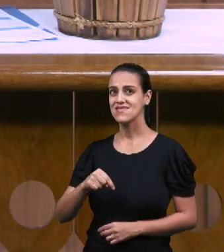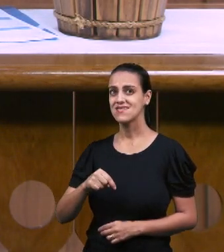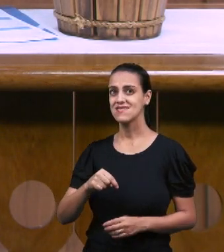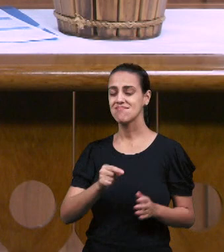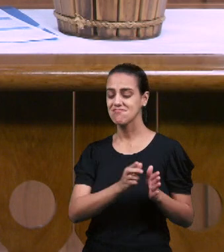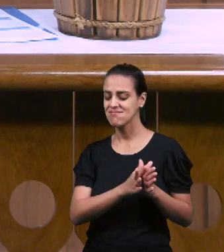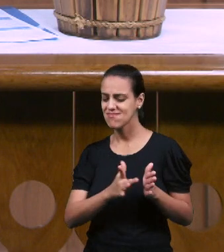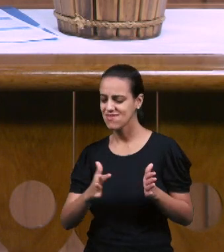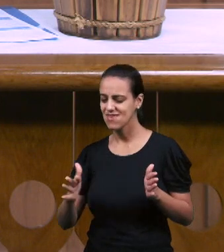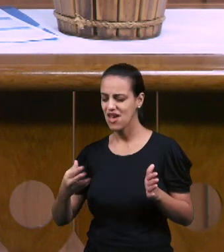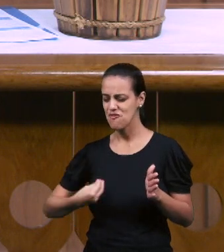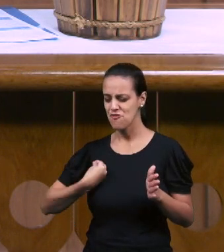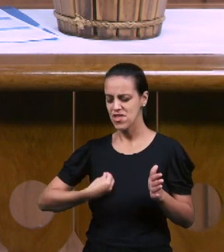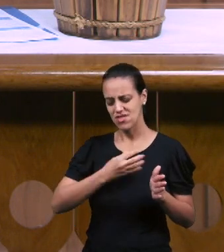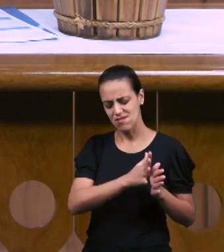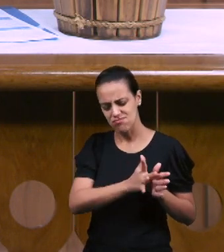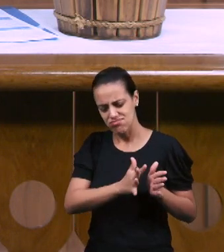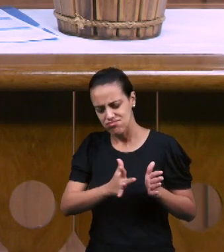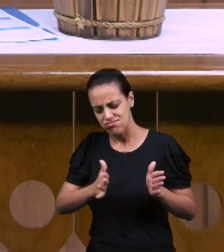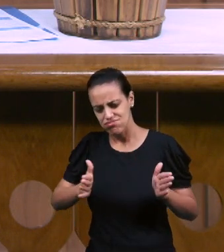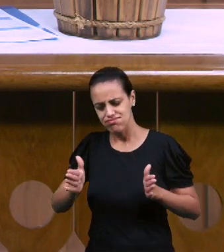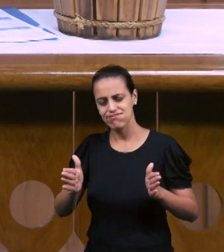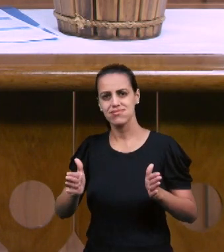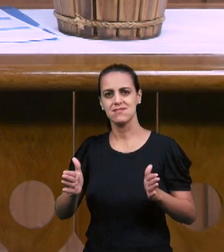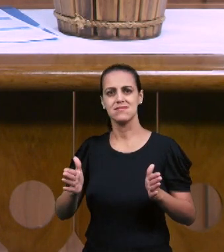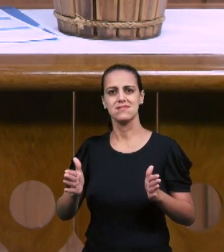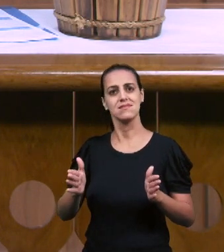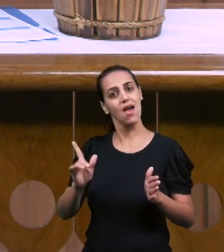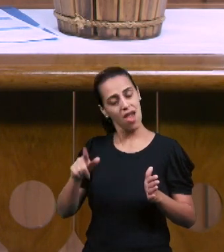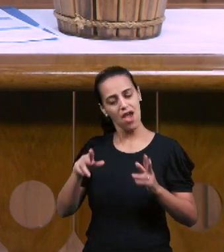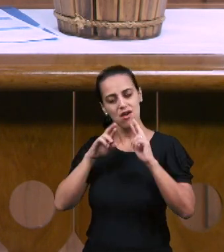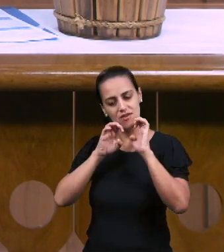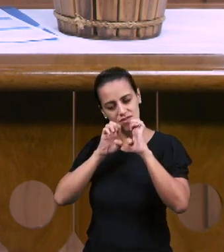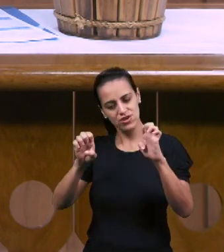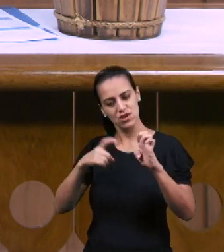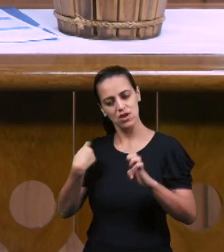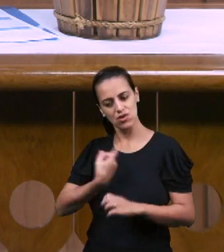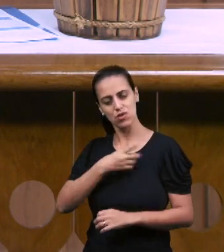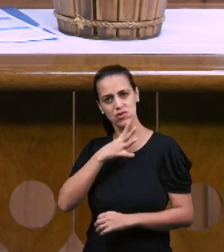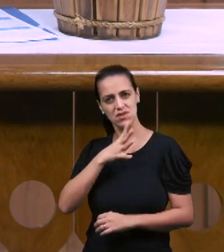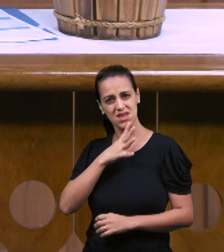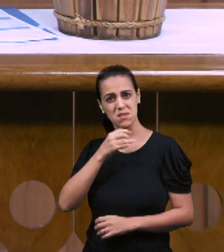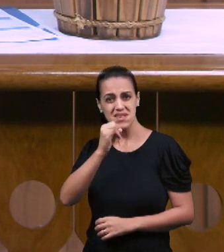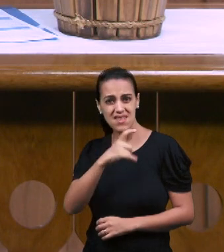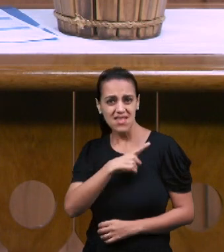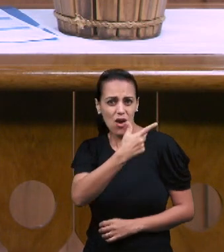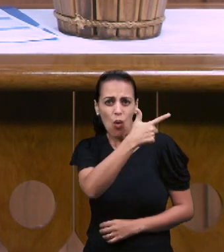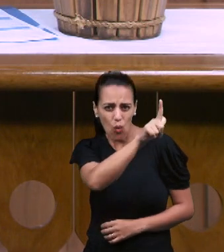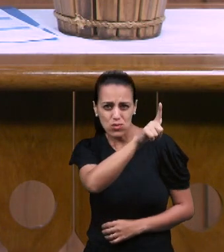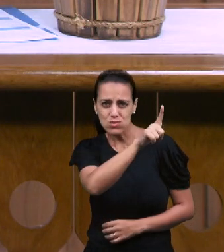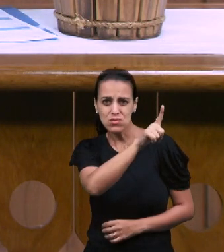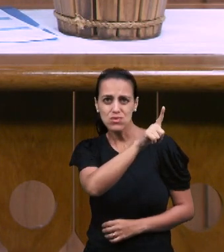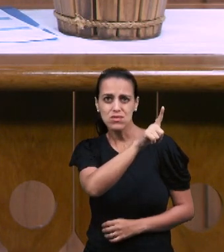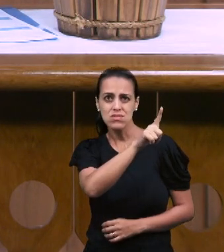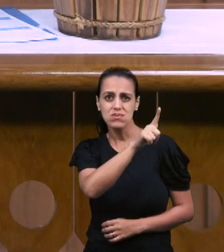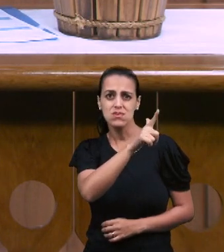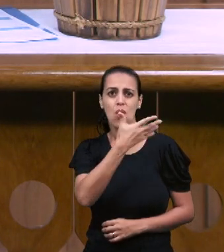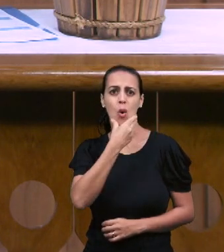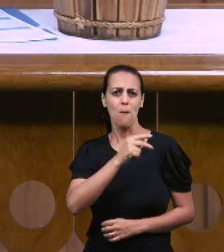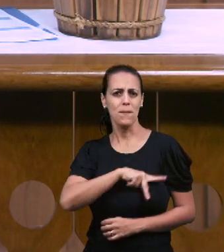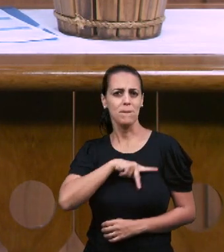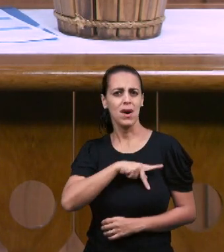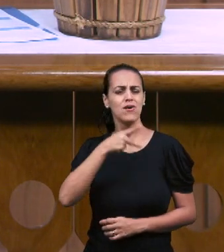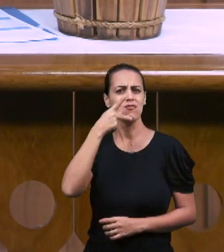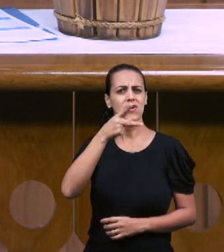au dernier jour de son existence. Donc cela, c'est l'évangile que nous connaissons. Mais s'il existe un autre évangile, si vous prêchez un autre évangile